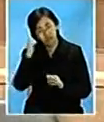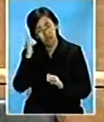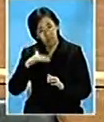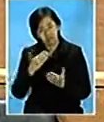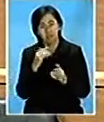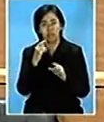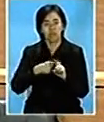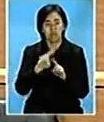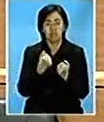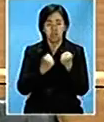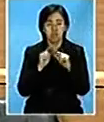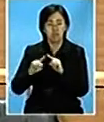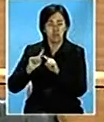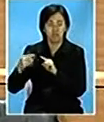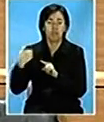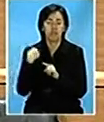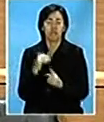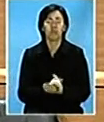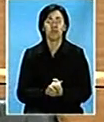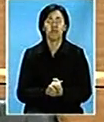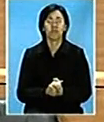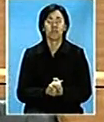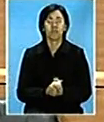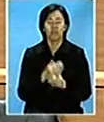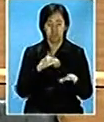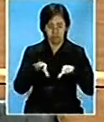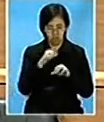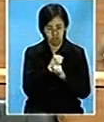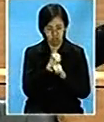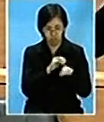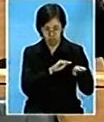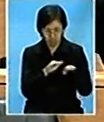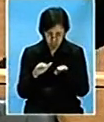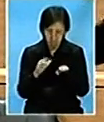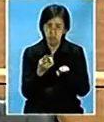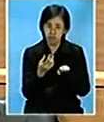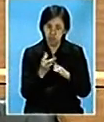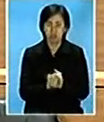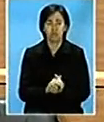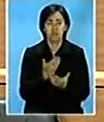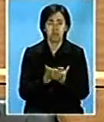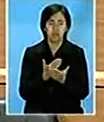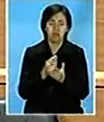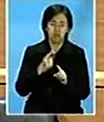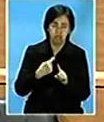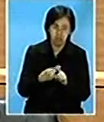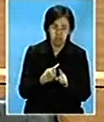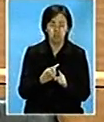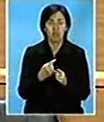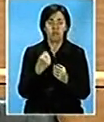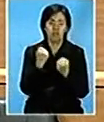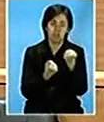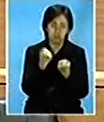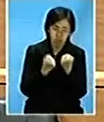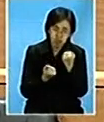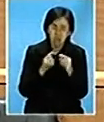านก็เลยไม่ทราบว่าการเตรียมความพร้อมเนี่ยคืออะไรในการใช้เบี้ยเลี้ยงค่าเช่าที่พักและพาหนะเนี่ย